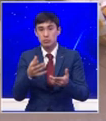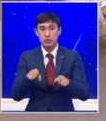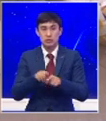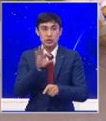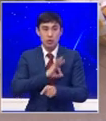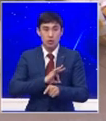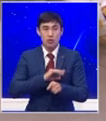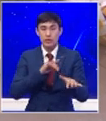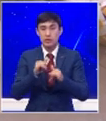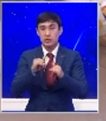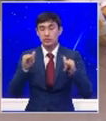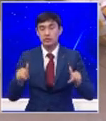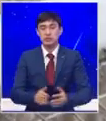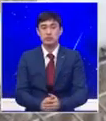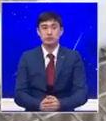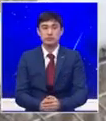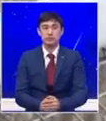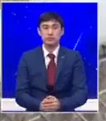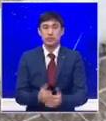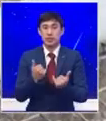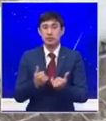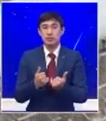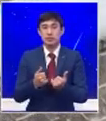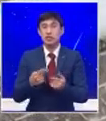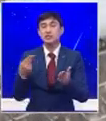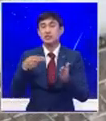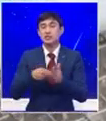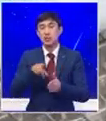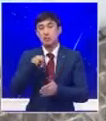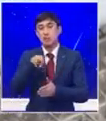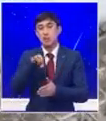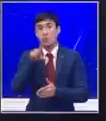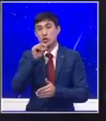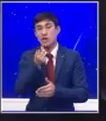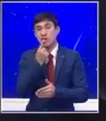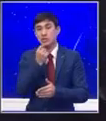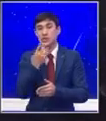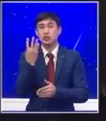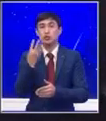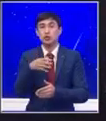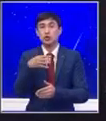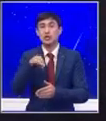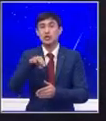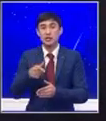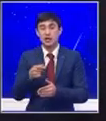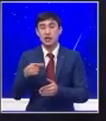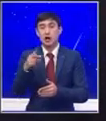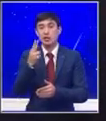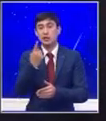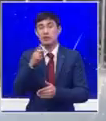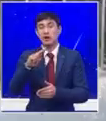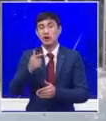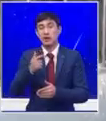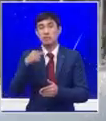доход, дело развивается. На сегодня рыночная стоимость перепелиных яиц составляет не менее 40 тенге. Килограмм мяса стоит